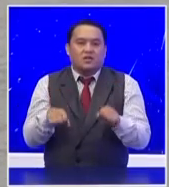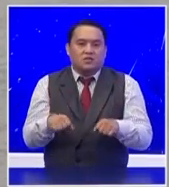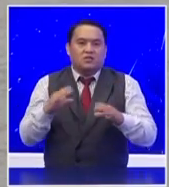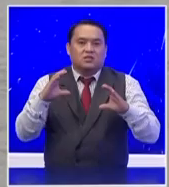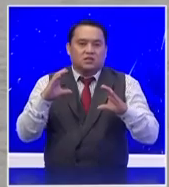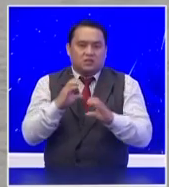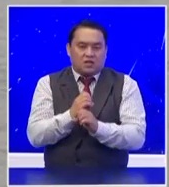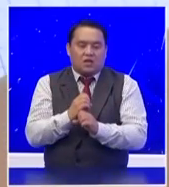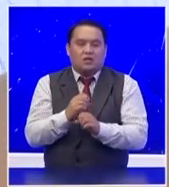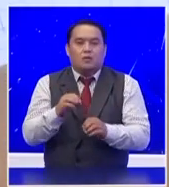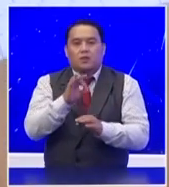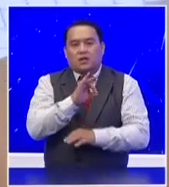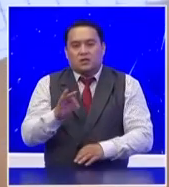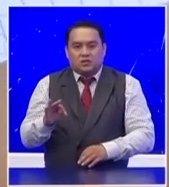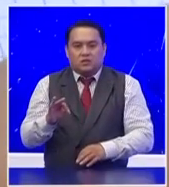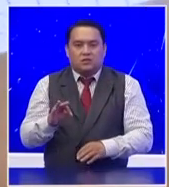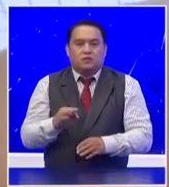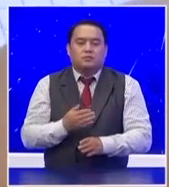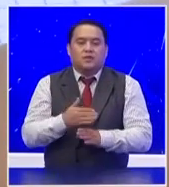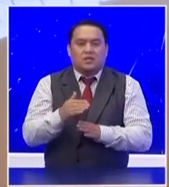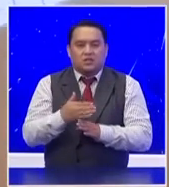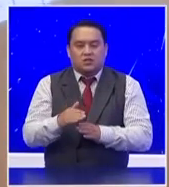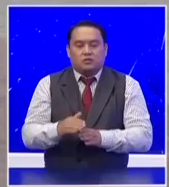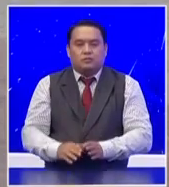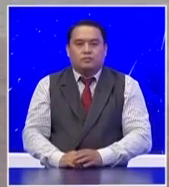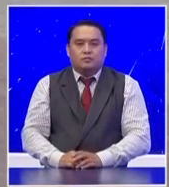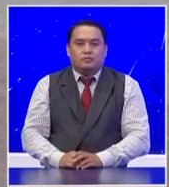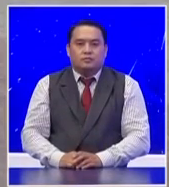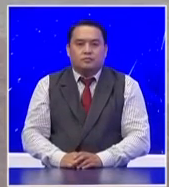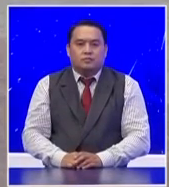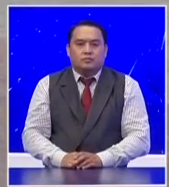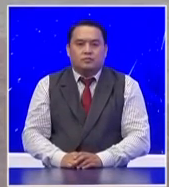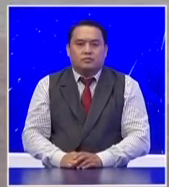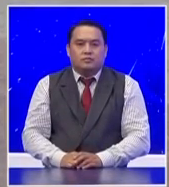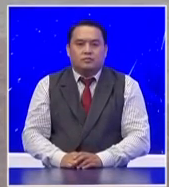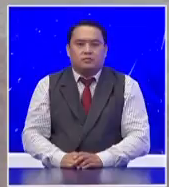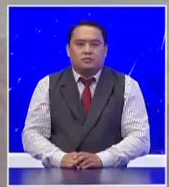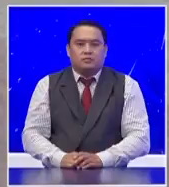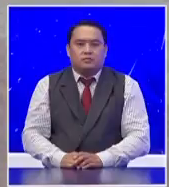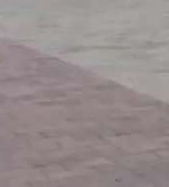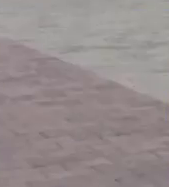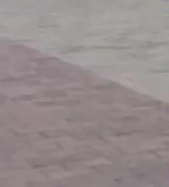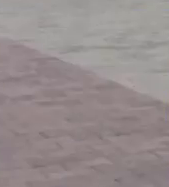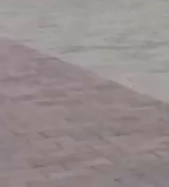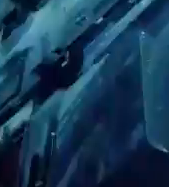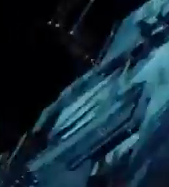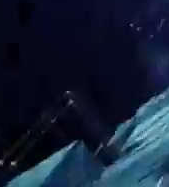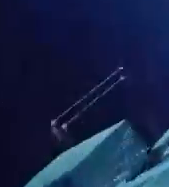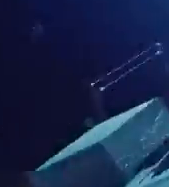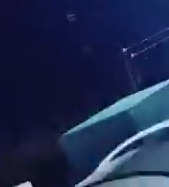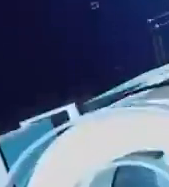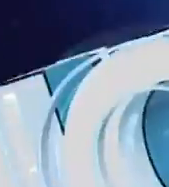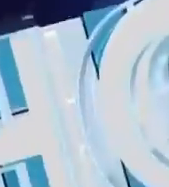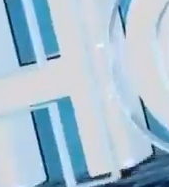снижая процентные ставки и аннулируя пени по кредитам. Рустам Аралбаев, Ержан Дюсен, телеканал ЖИЦУ.